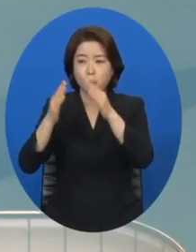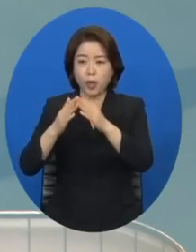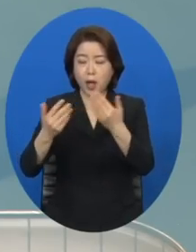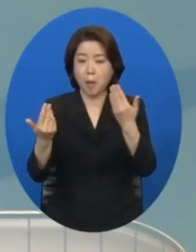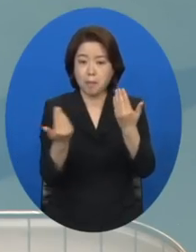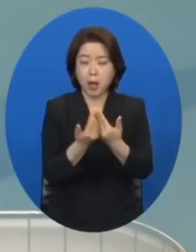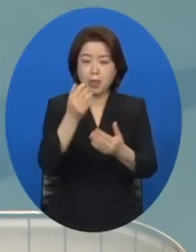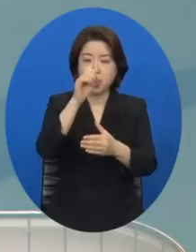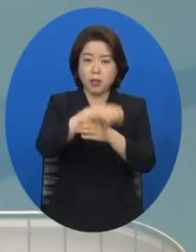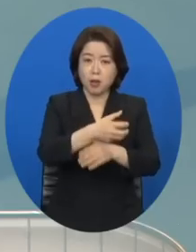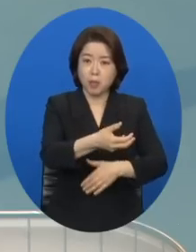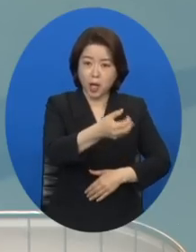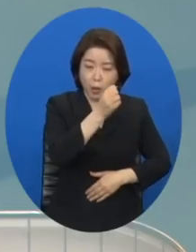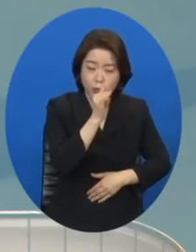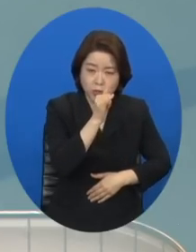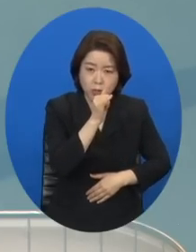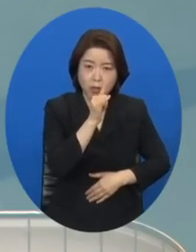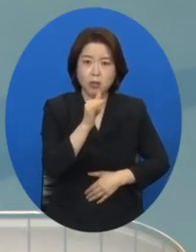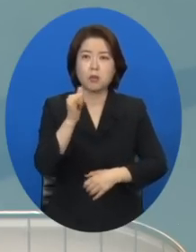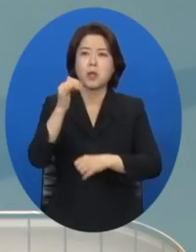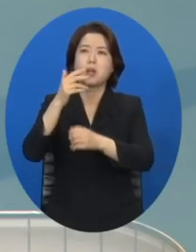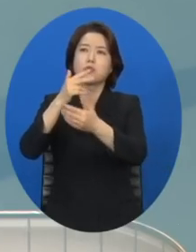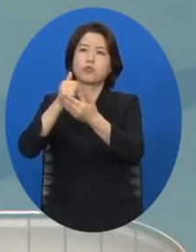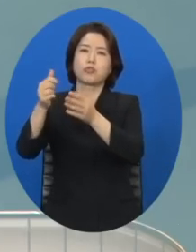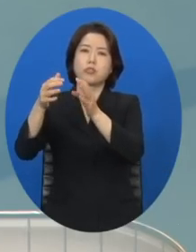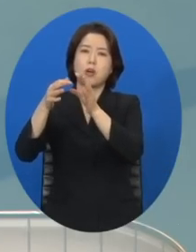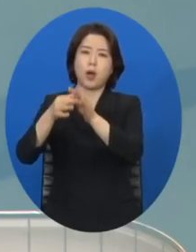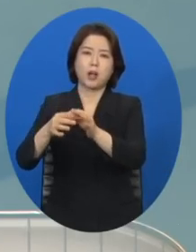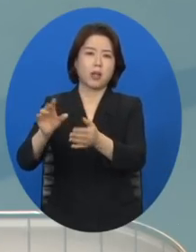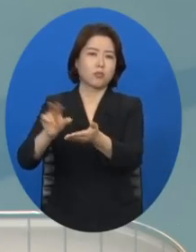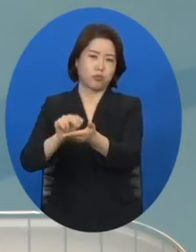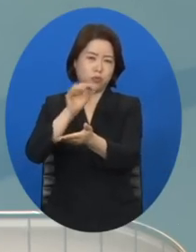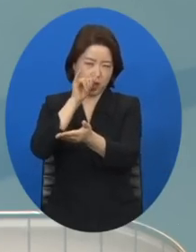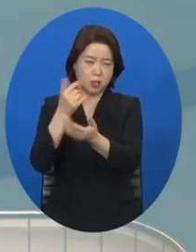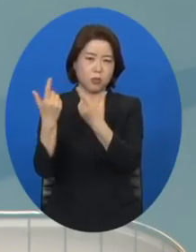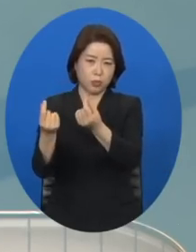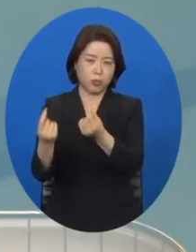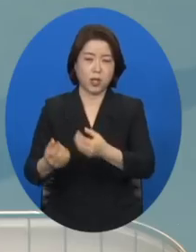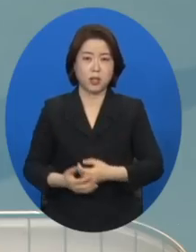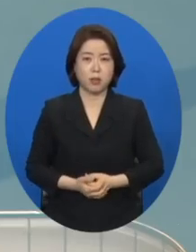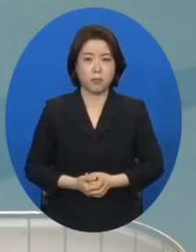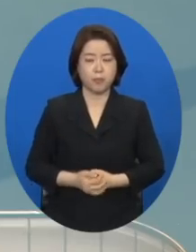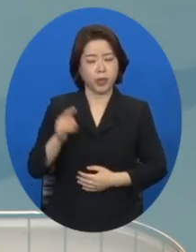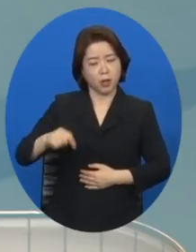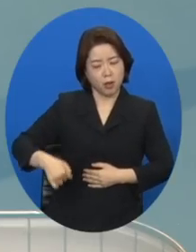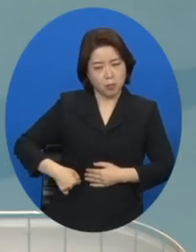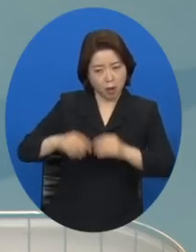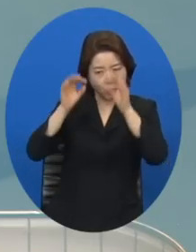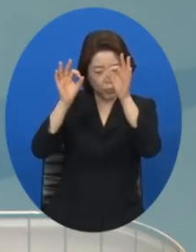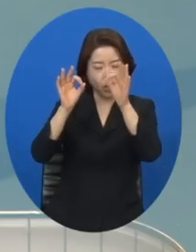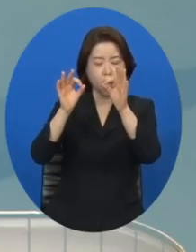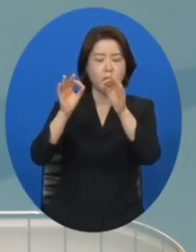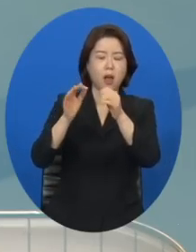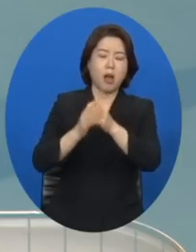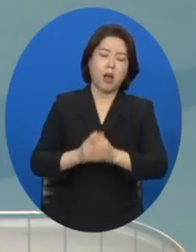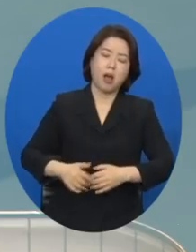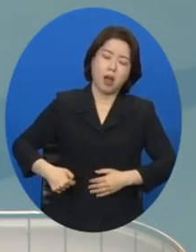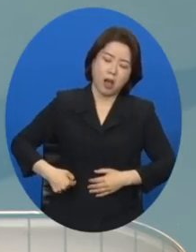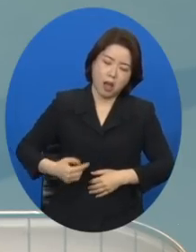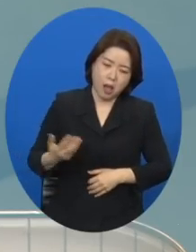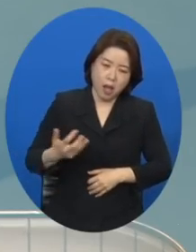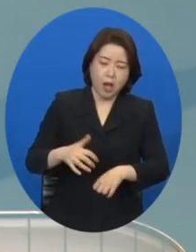주님과의 관계에 문제가 있는 것은 아닐까 그런 마음이 드니까 또 굉장히 마음이 불편해지고